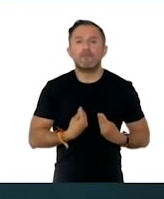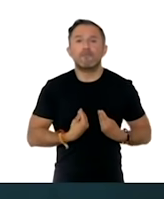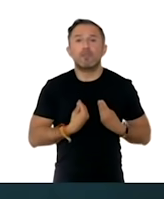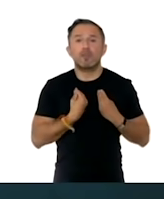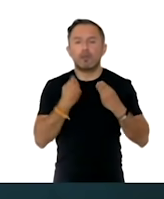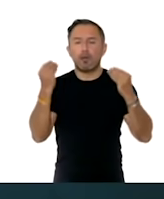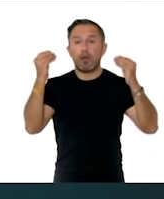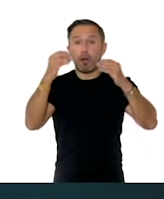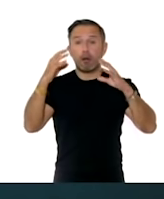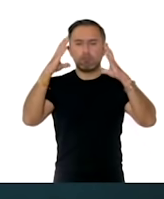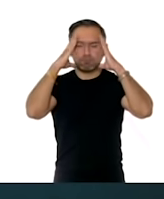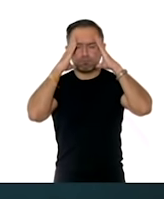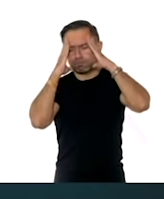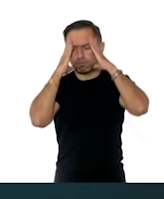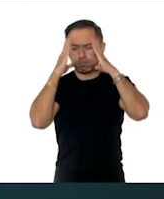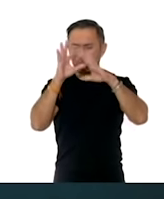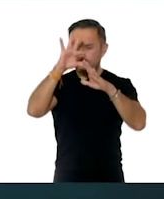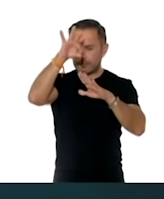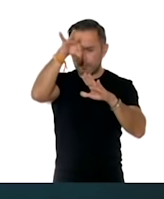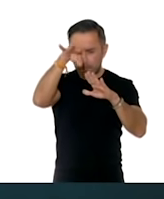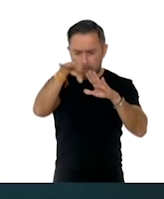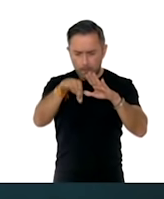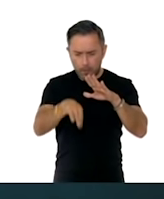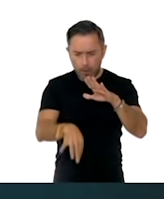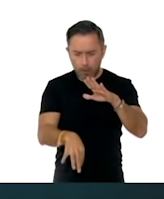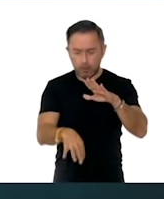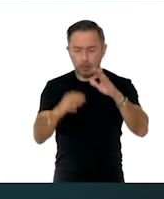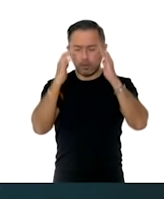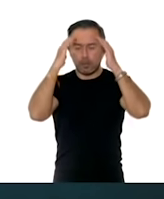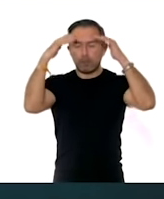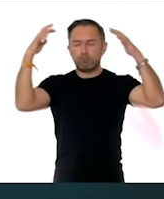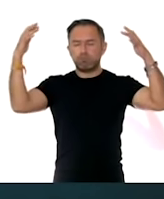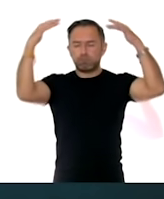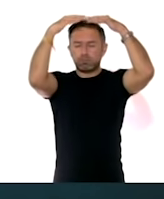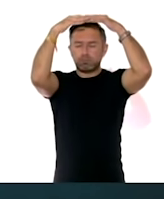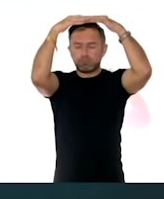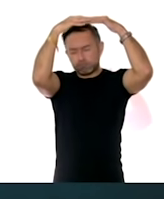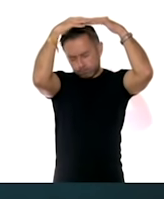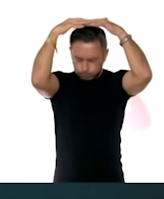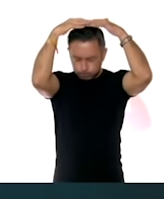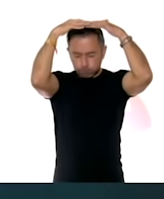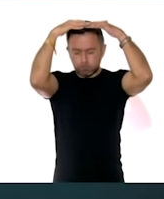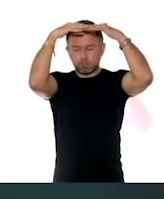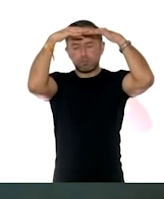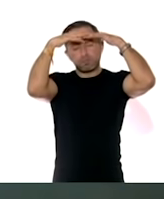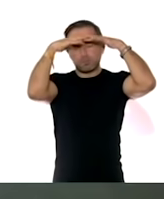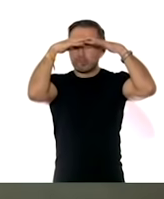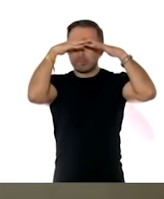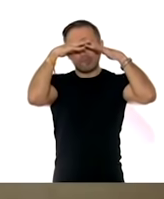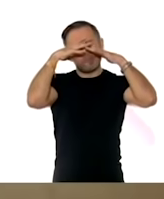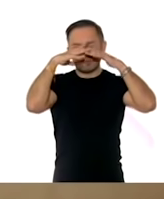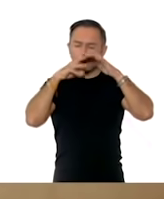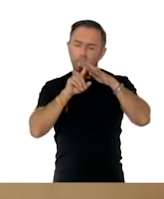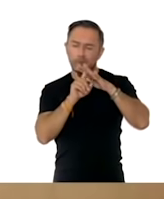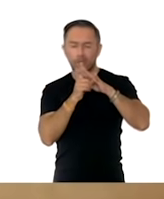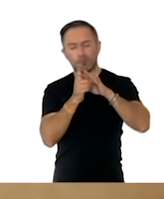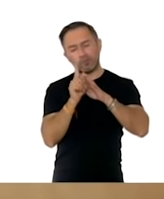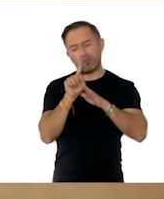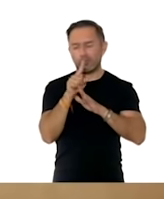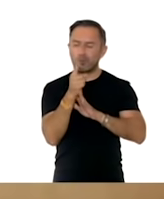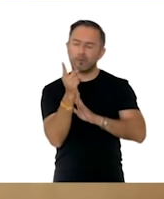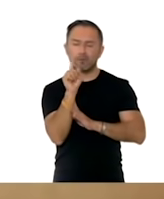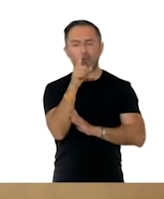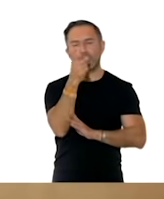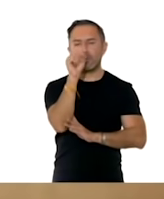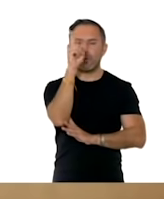una huyokostil uyokotil kimil. Bale, Waku hokol tanile, kutip il ukuuk